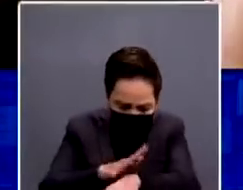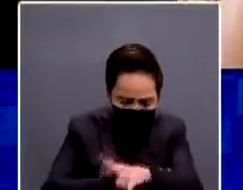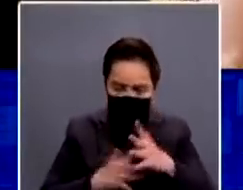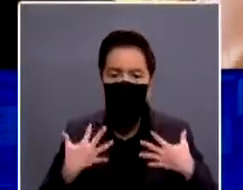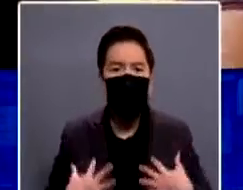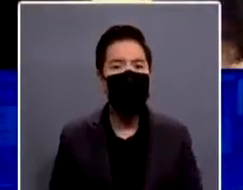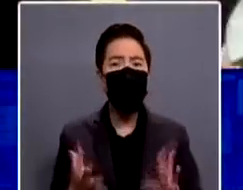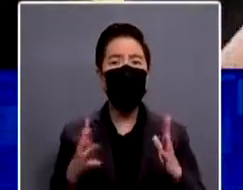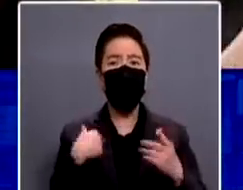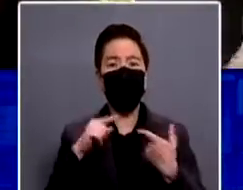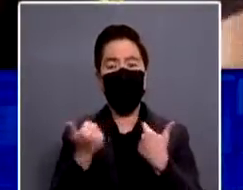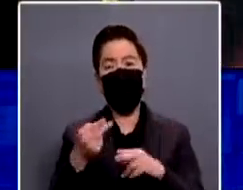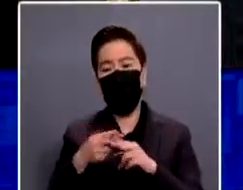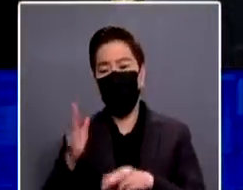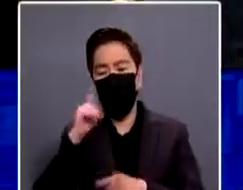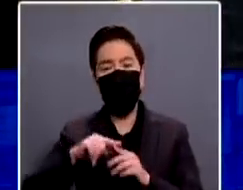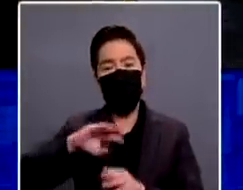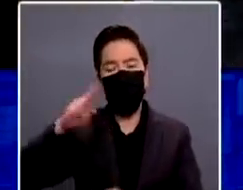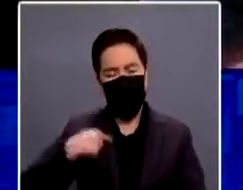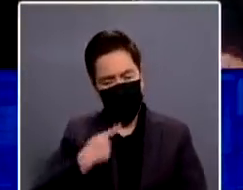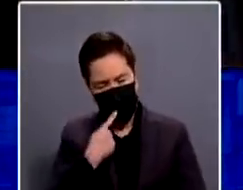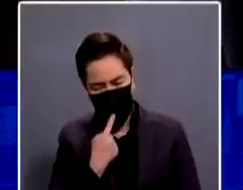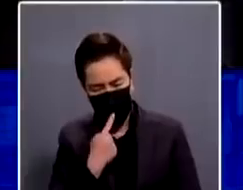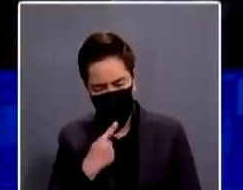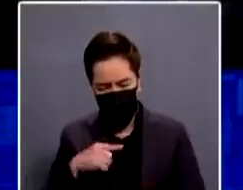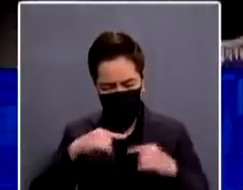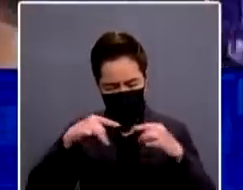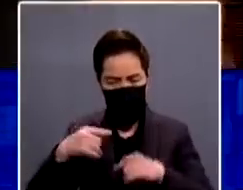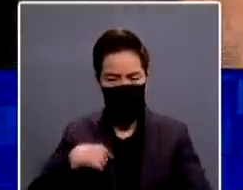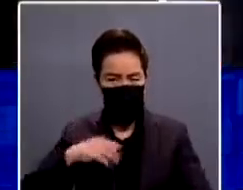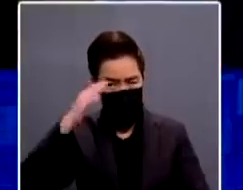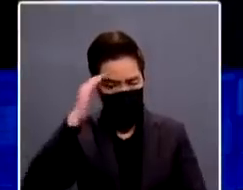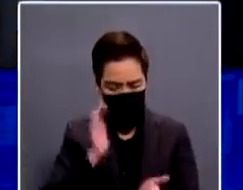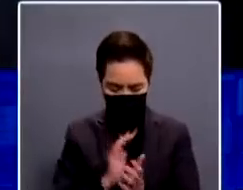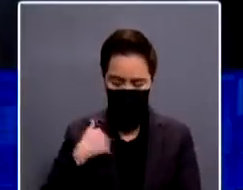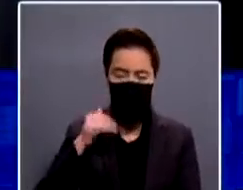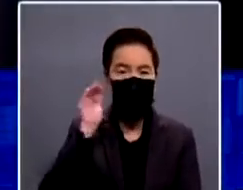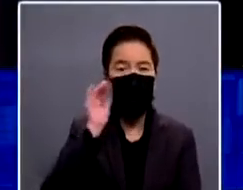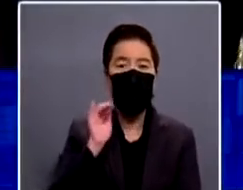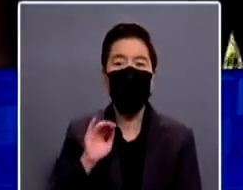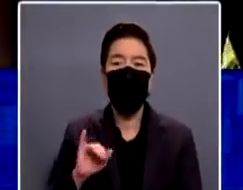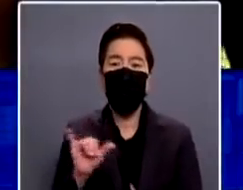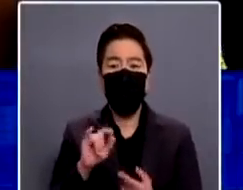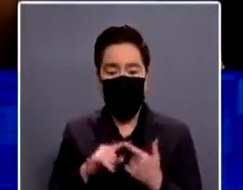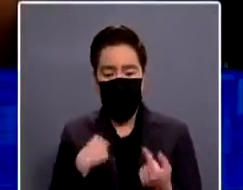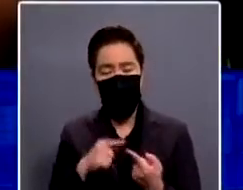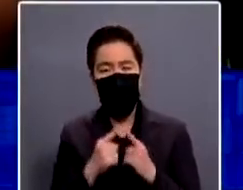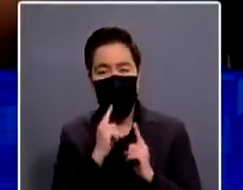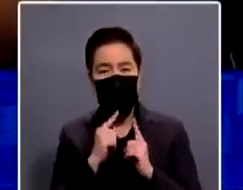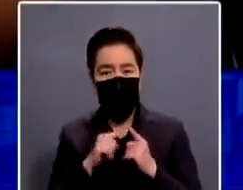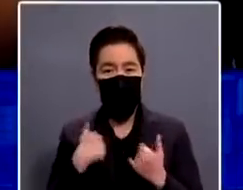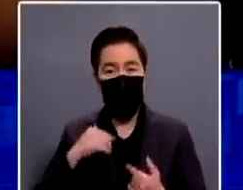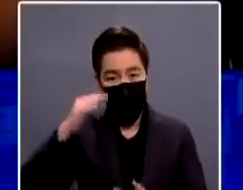ให้การต่างๆของนายอาผะเนี่ยตำรวจสภ.แม่แตงตอนนี้ยังไม่ปักใจเชื่อนะคะสำหรับคำให้การขณะที่ทางด้